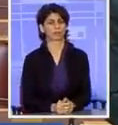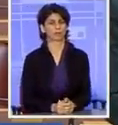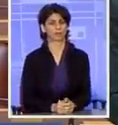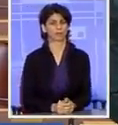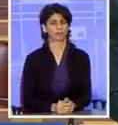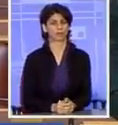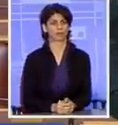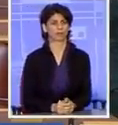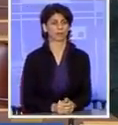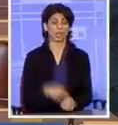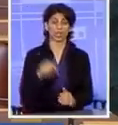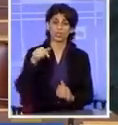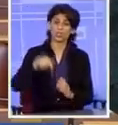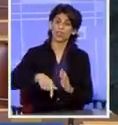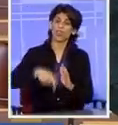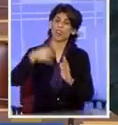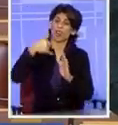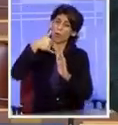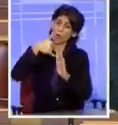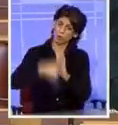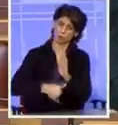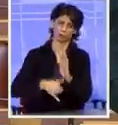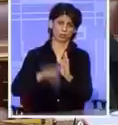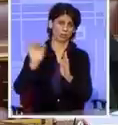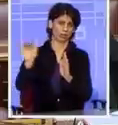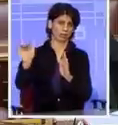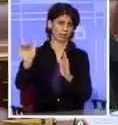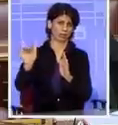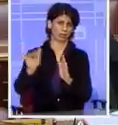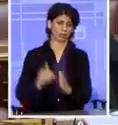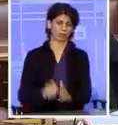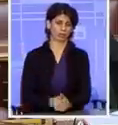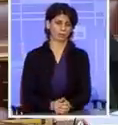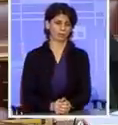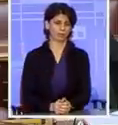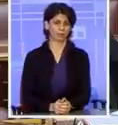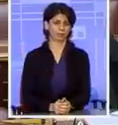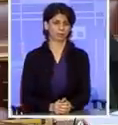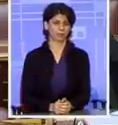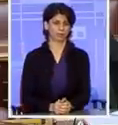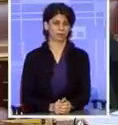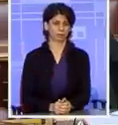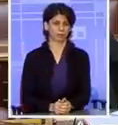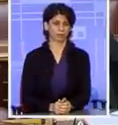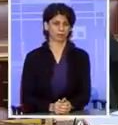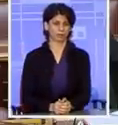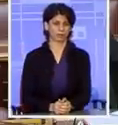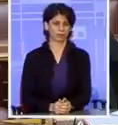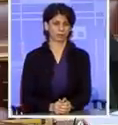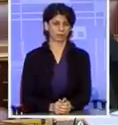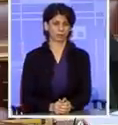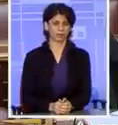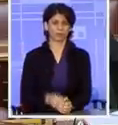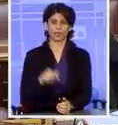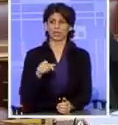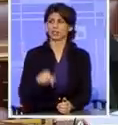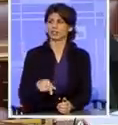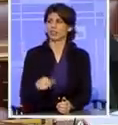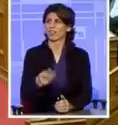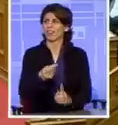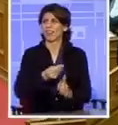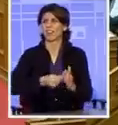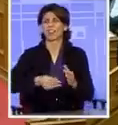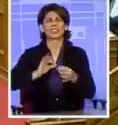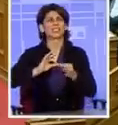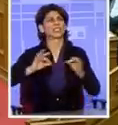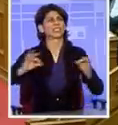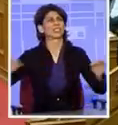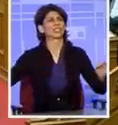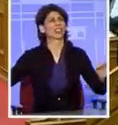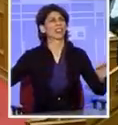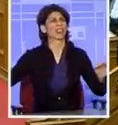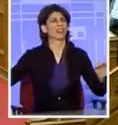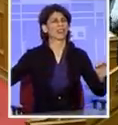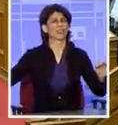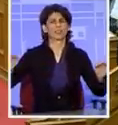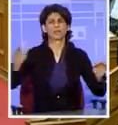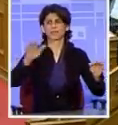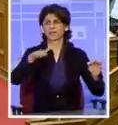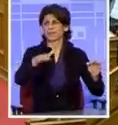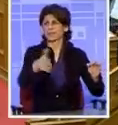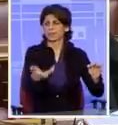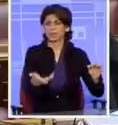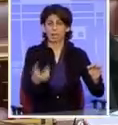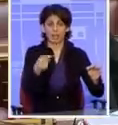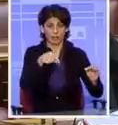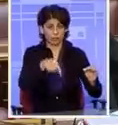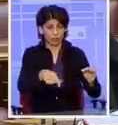ουσία. Σε μία έξαρση, κύριε Παπαδήμου, της ιστορικής ηρωνίας, καλείστε να διαχειριστείτε